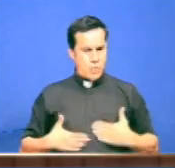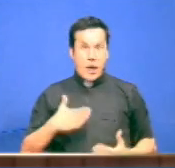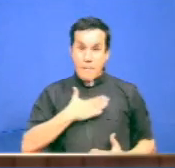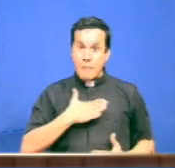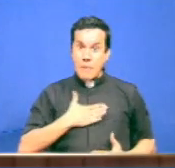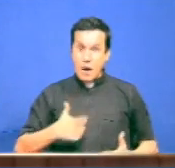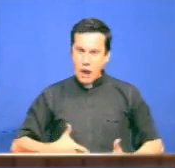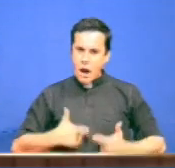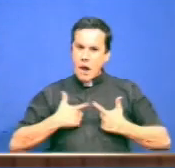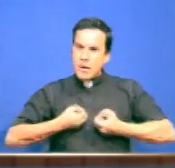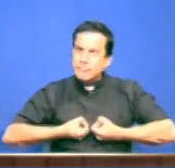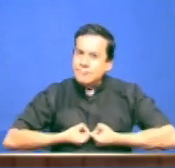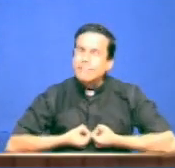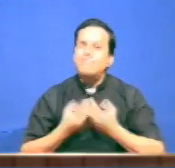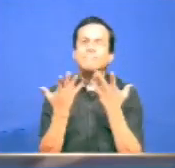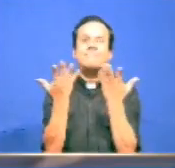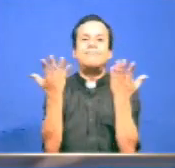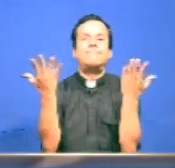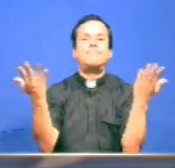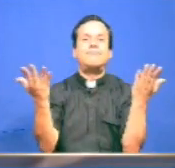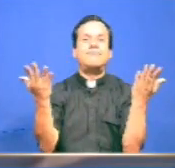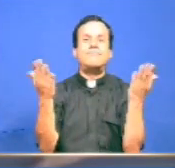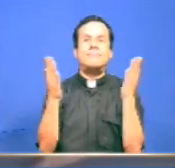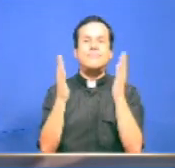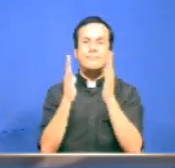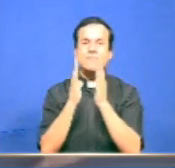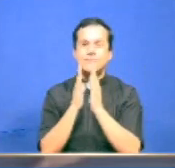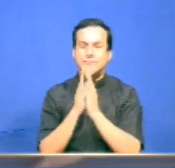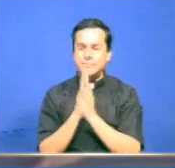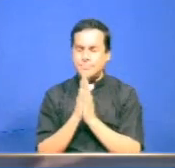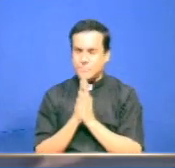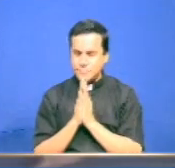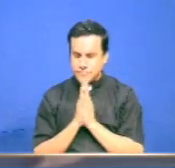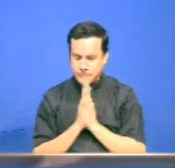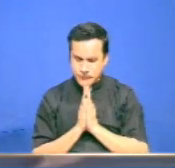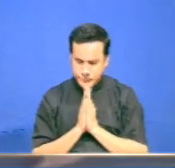wangu utakaotolewa kwa ajili yenu.